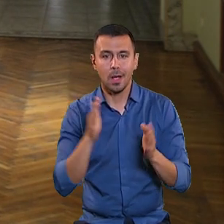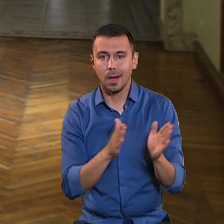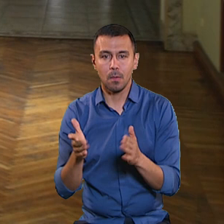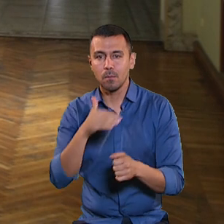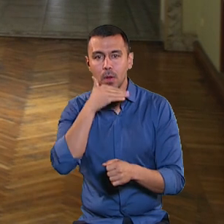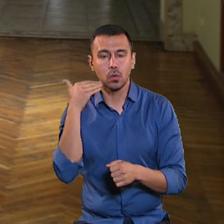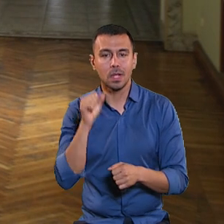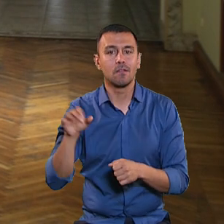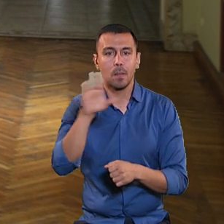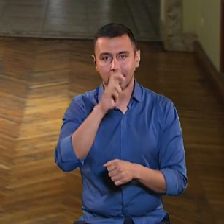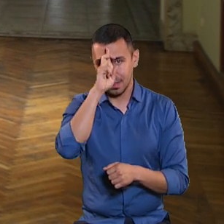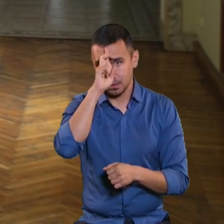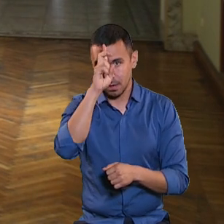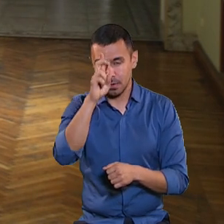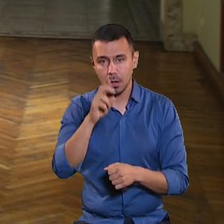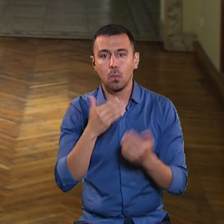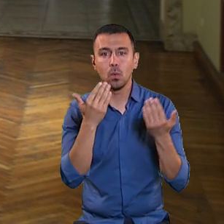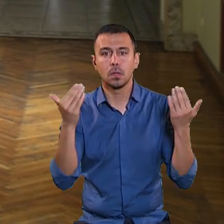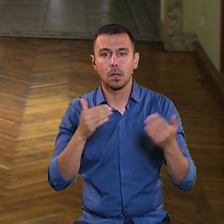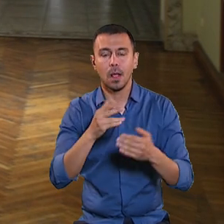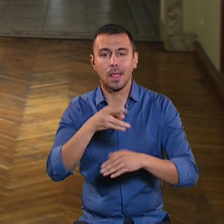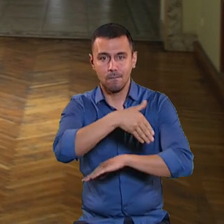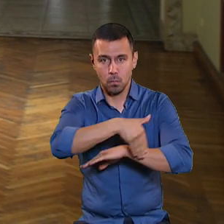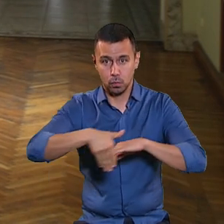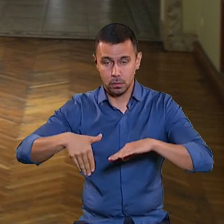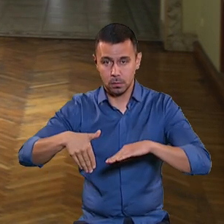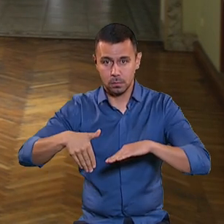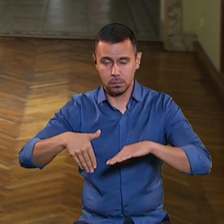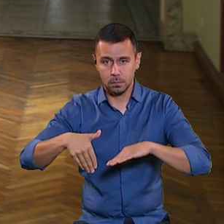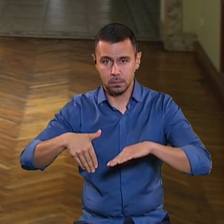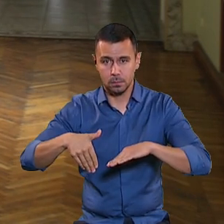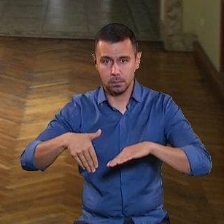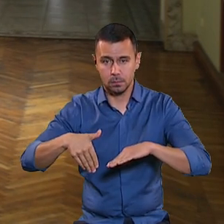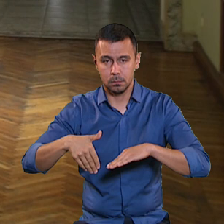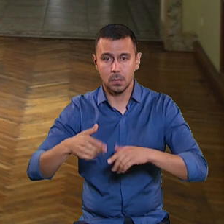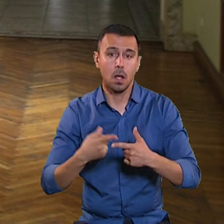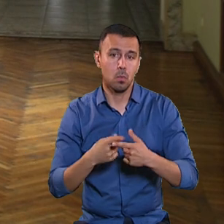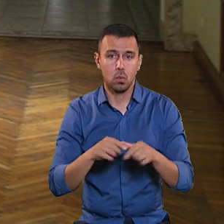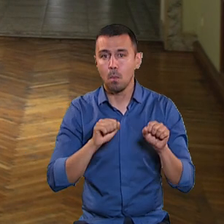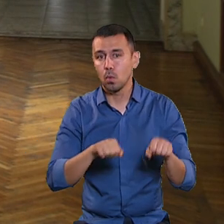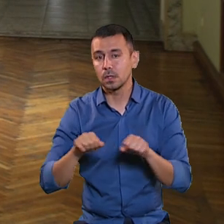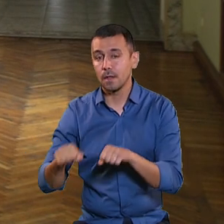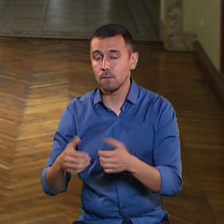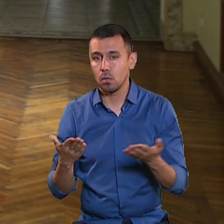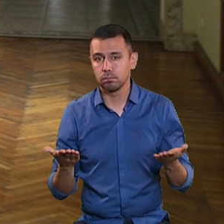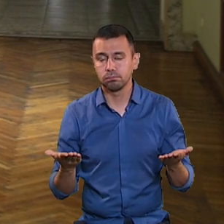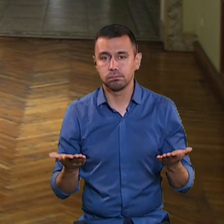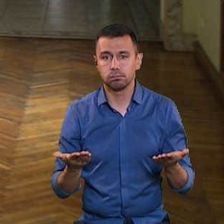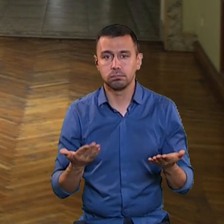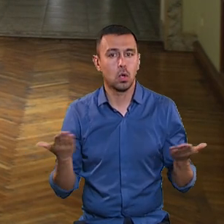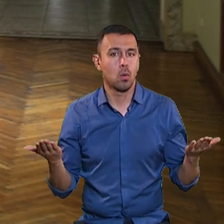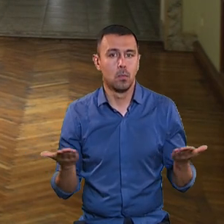багатьох європейських державах музеї під відкритим небом е-е чи то можливо в